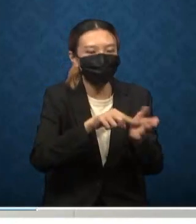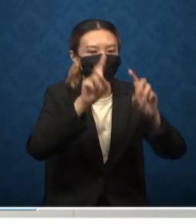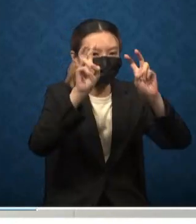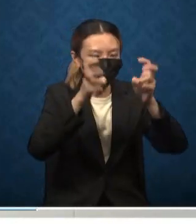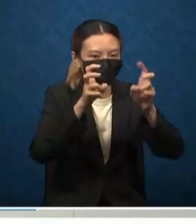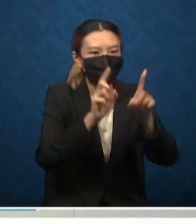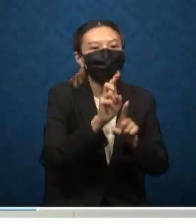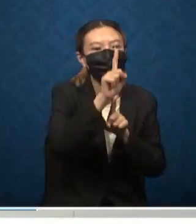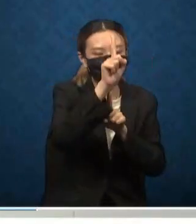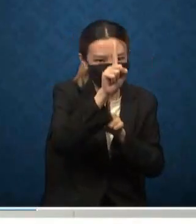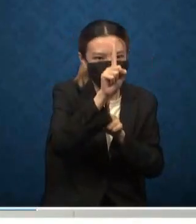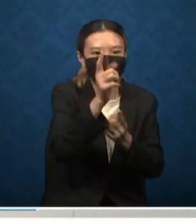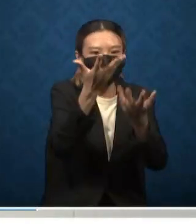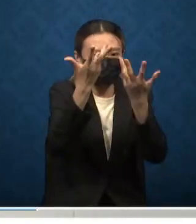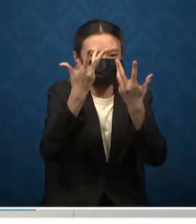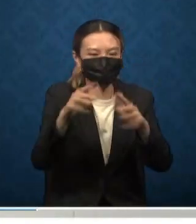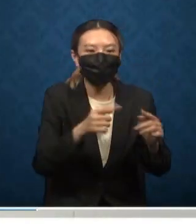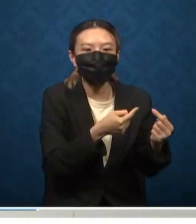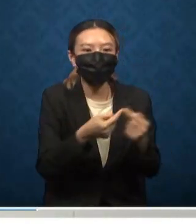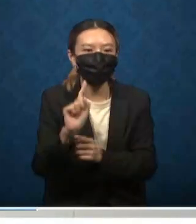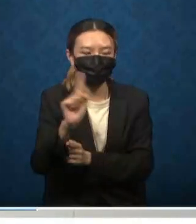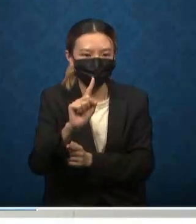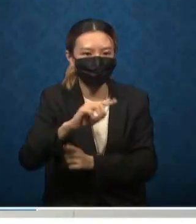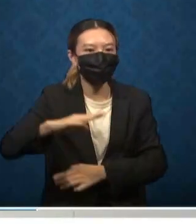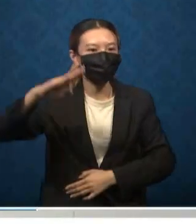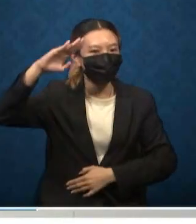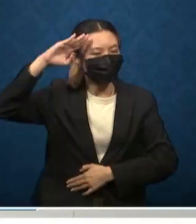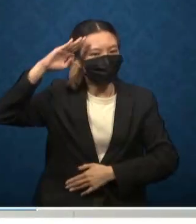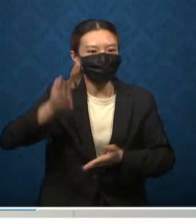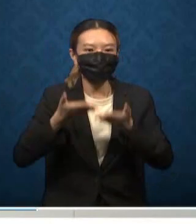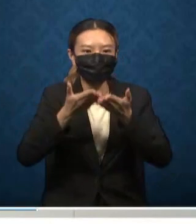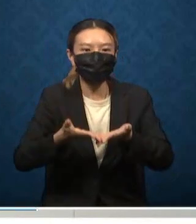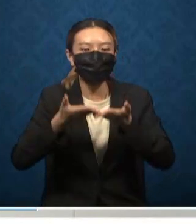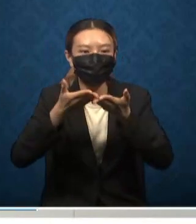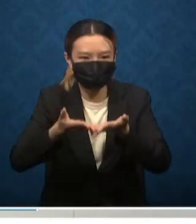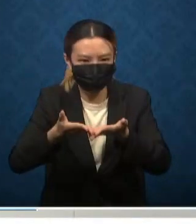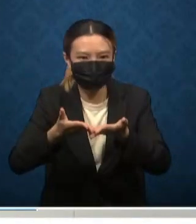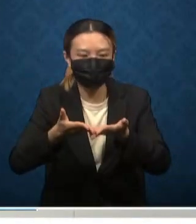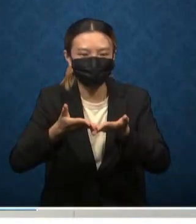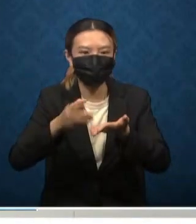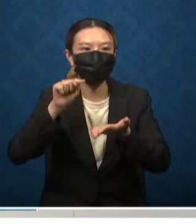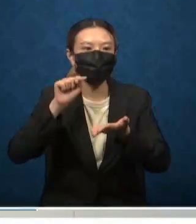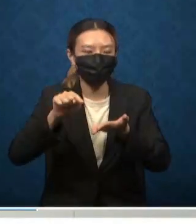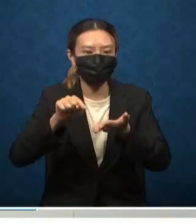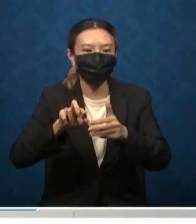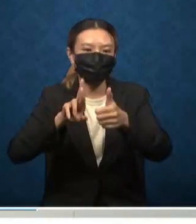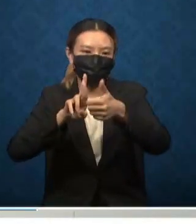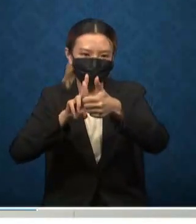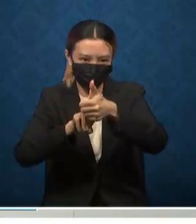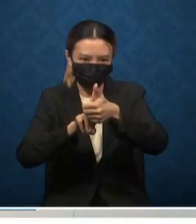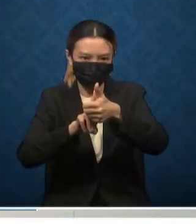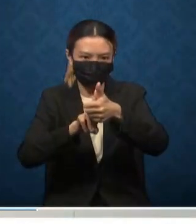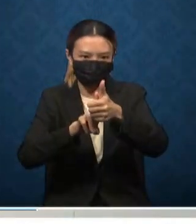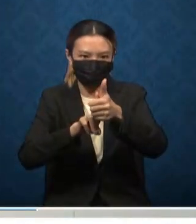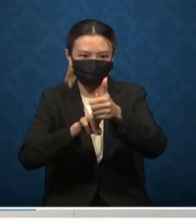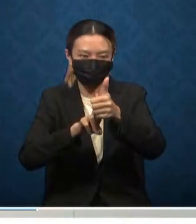ที่ 4หลังจากนั้นขออนุญาตให้คนเดือนเอกพัลลภตมิศานนท์รองประธานกรรมการ